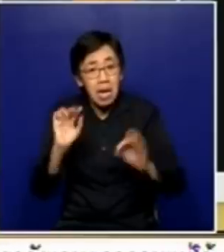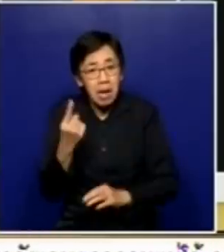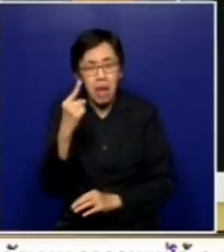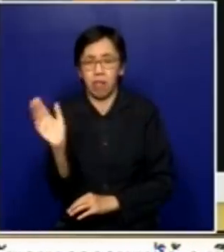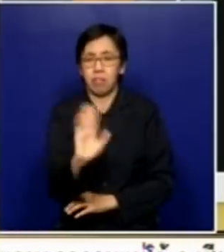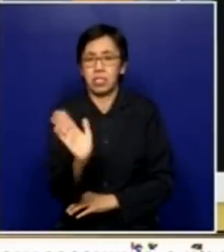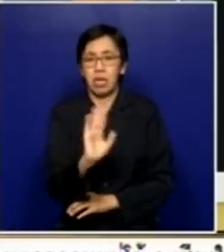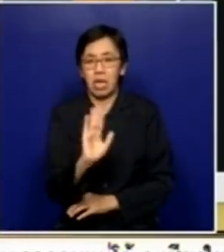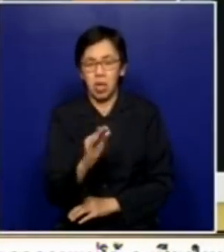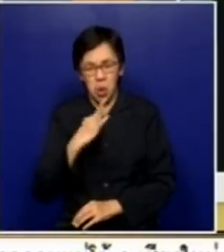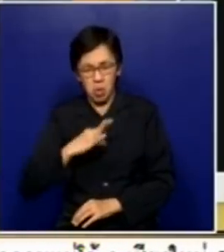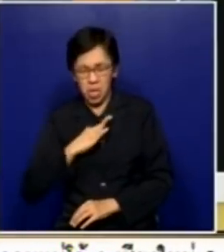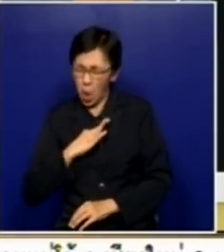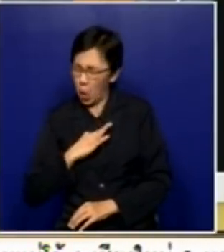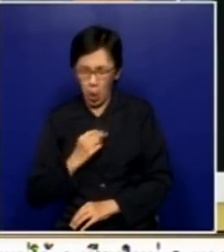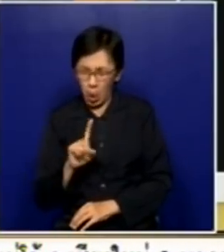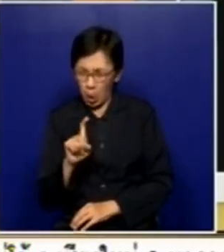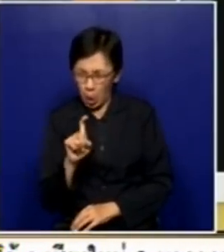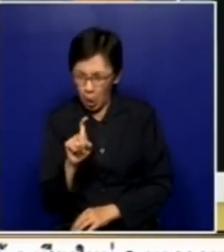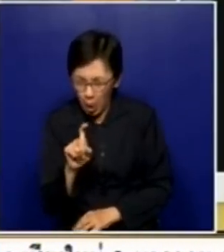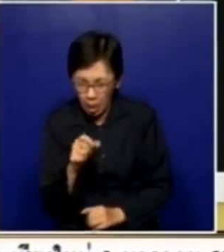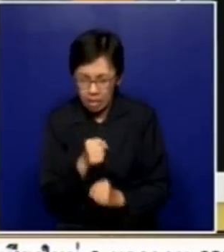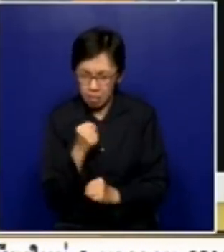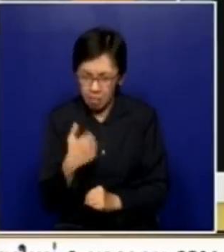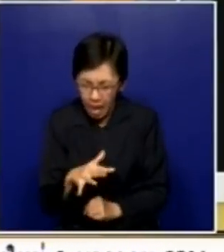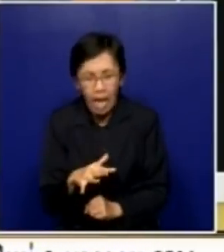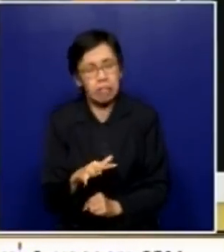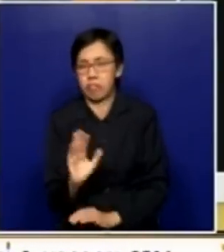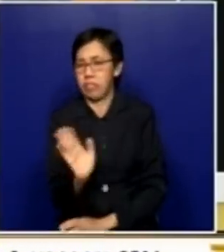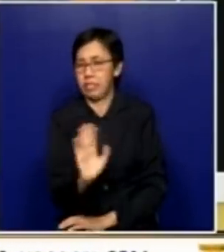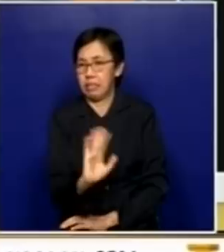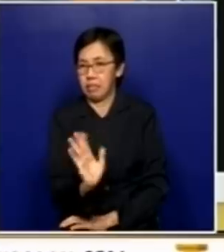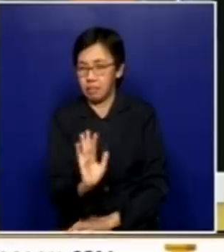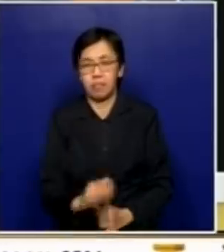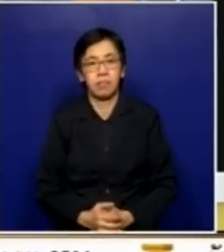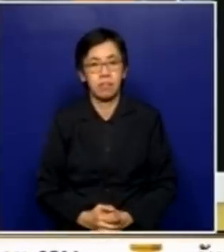ไมใช่เรองสุดตรงและไมใชเรทเป็ไปไม่ได้ในบานเมืองเรา